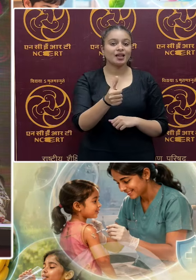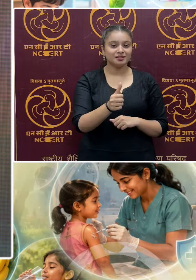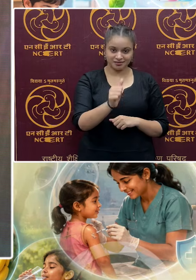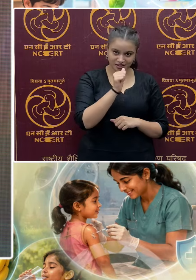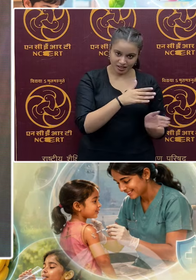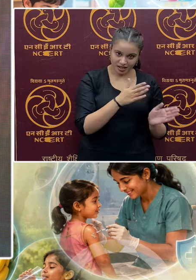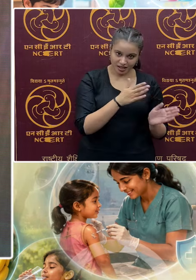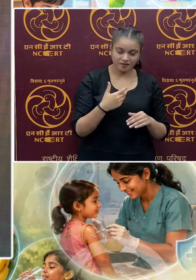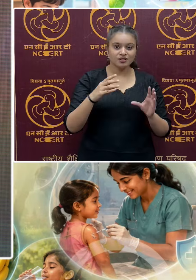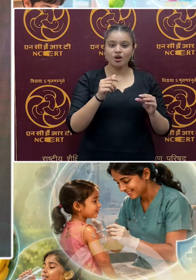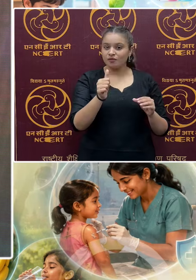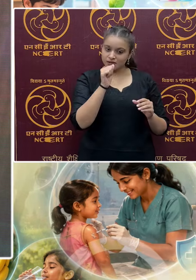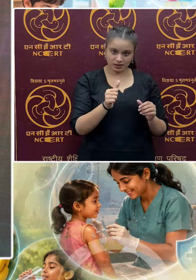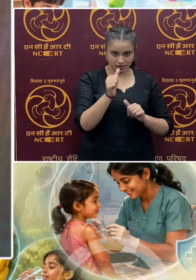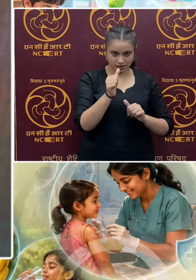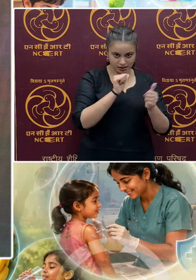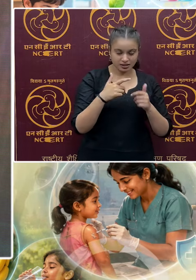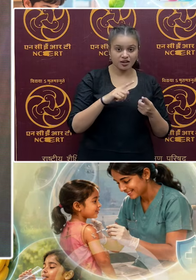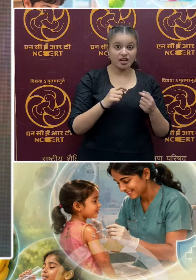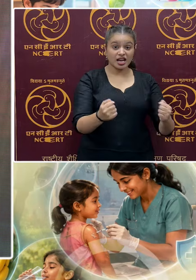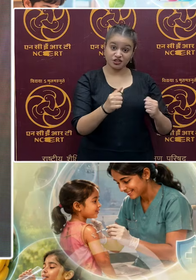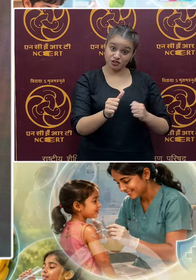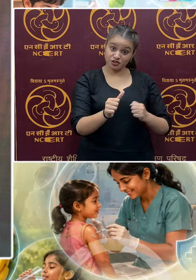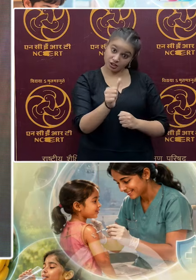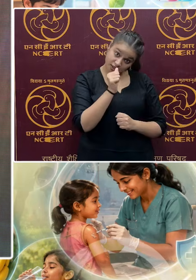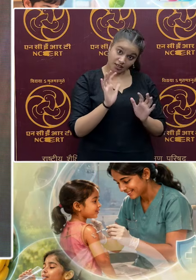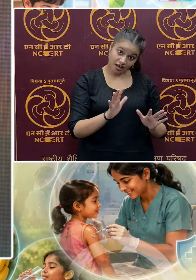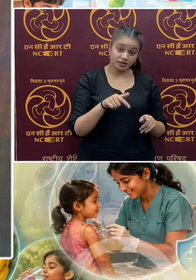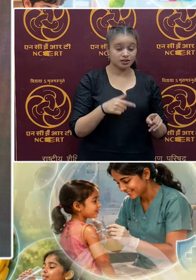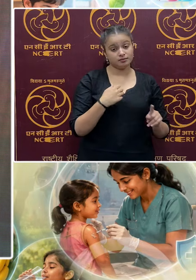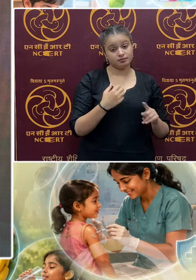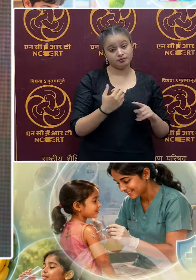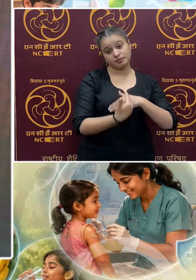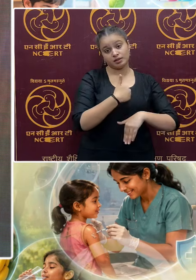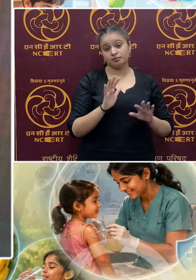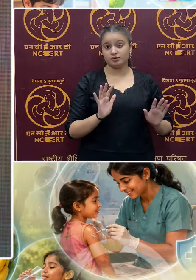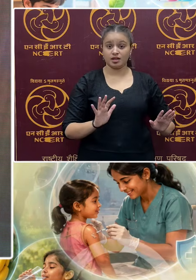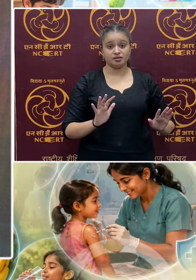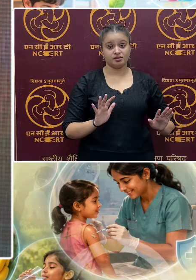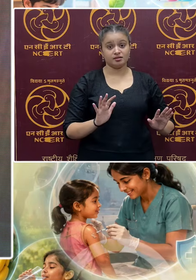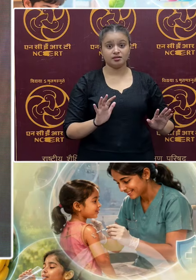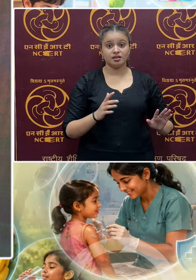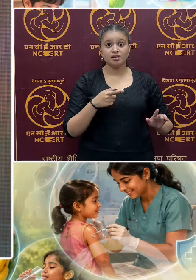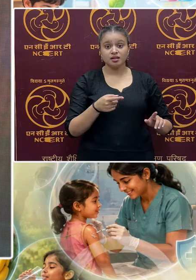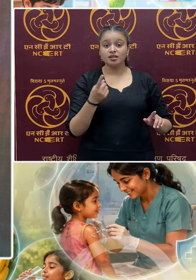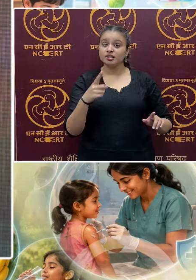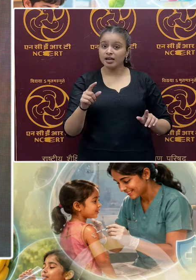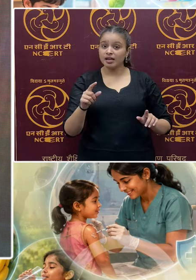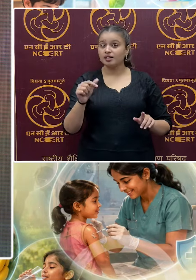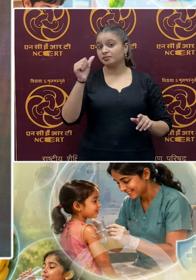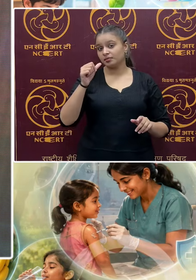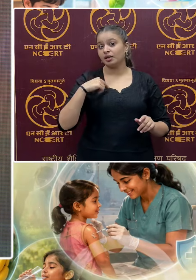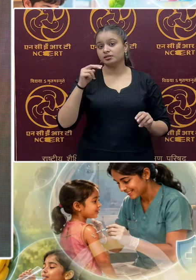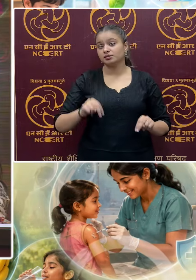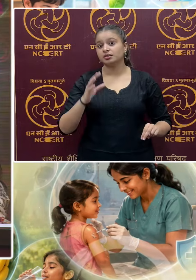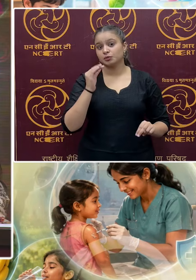हैं, सॉफ्ट ड्रिंक्स पी रहे हैं, एनर्जी ड्रिंक्स पी रहे हैं, जो कि बिल्कुल हार्मफुल हैं। सो करेक्ट हाइड्रेशन इज़ वेरी वेरी इंपॉर्टेंट।